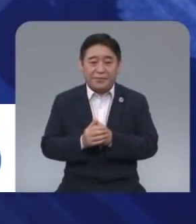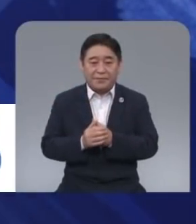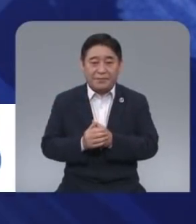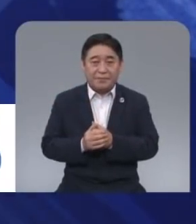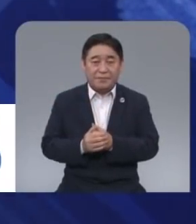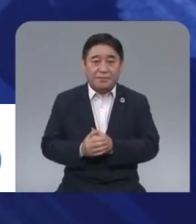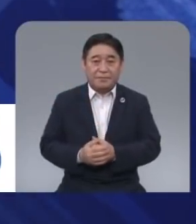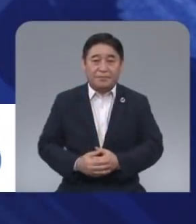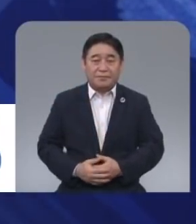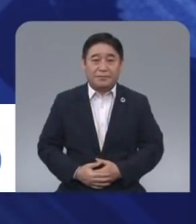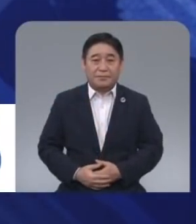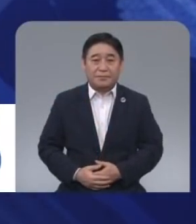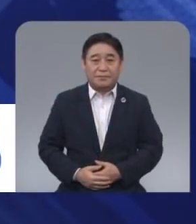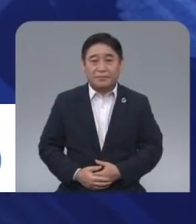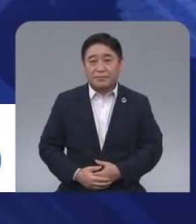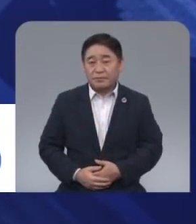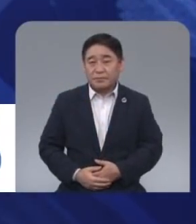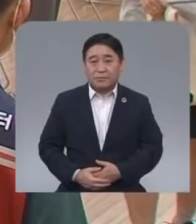정현욱 기자입니다.